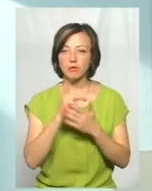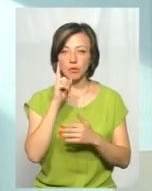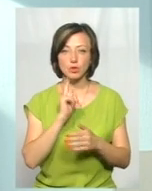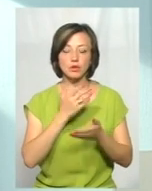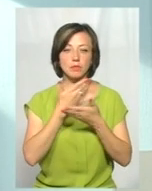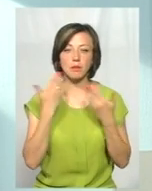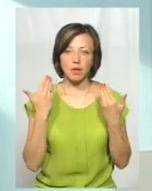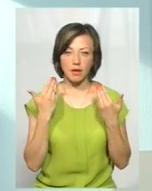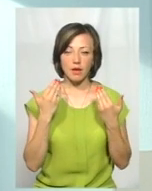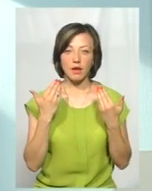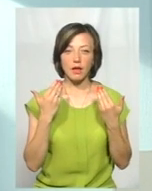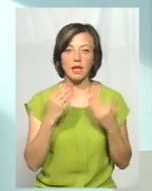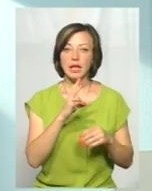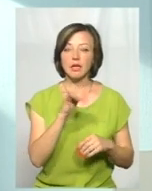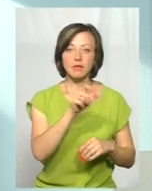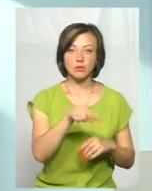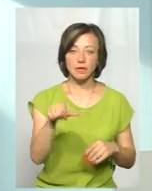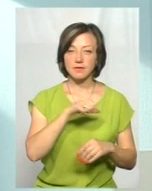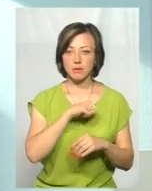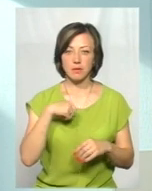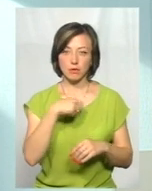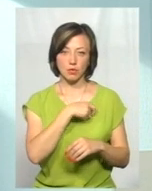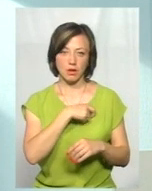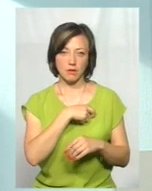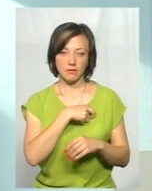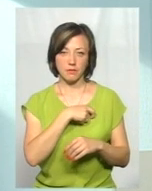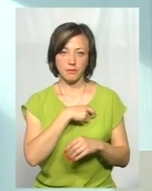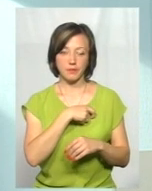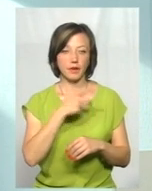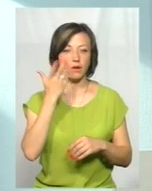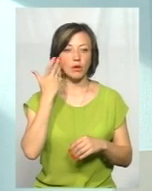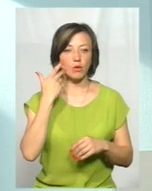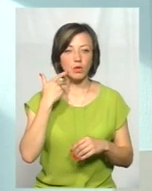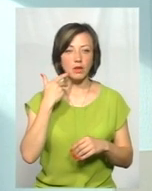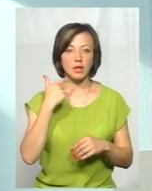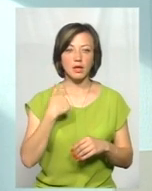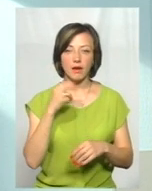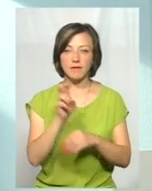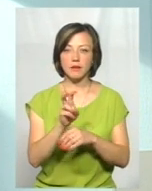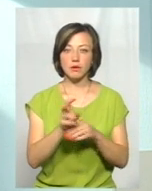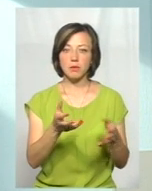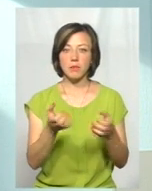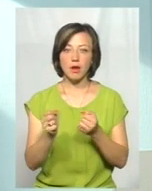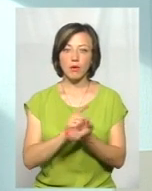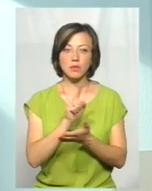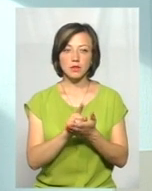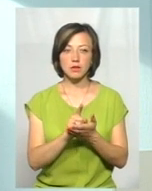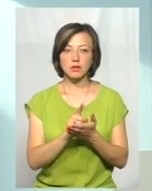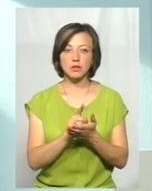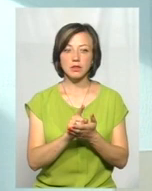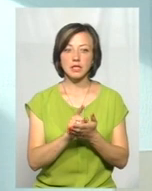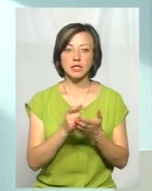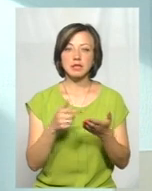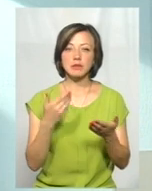немає, ані виборців, ані в самих депутатів. Тому що, коли от я відвідую приймальню, обов'язково там часто спілкуюся